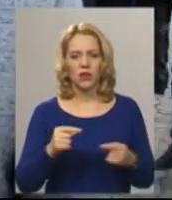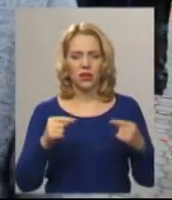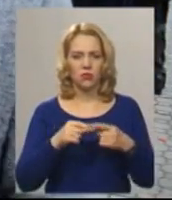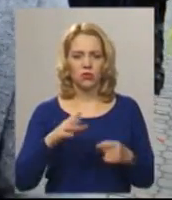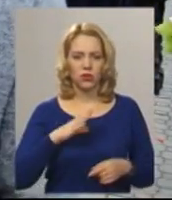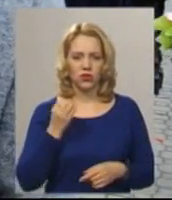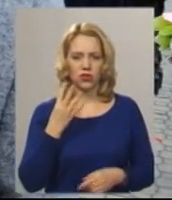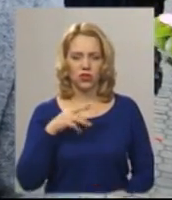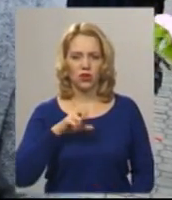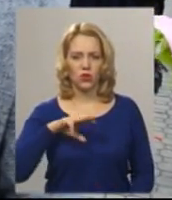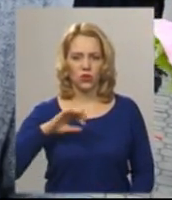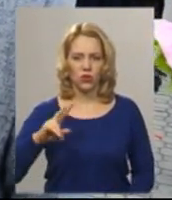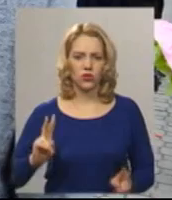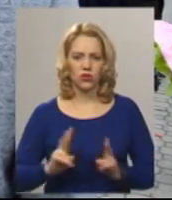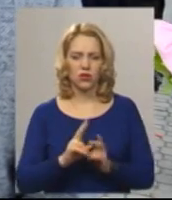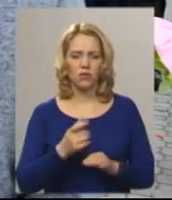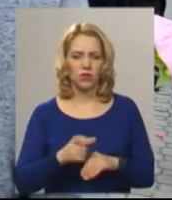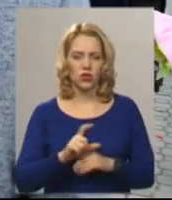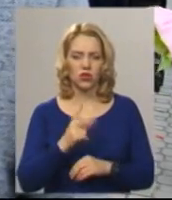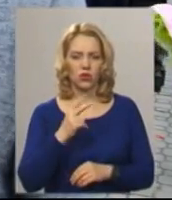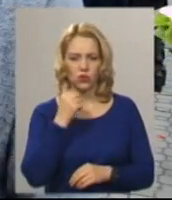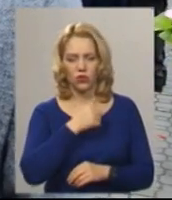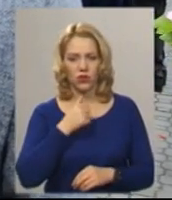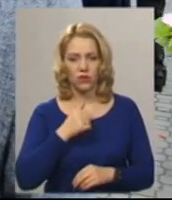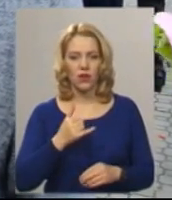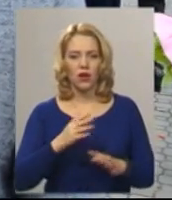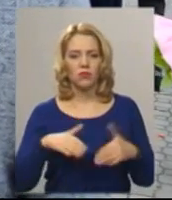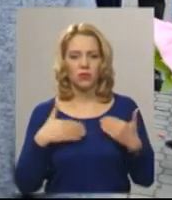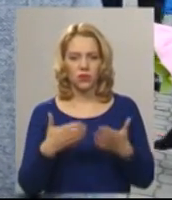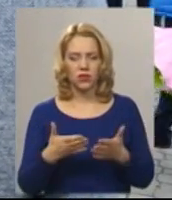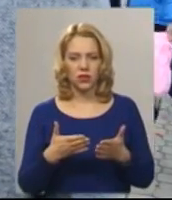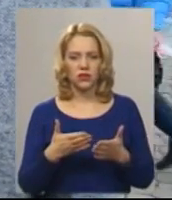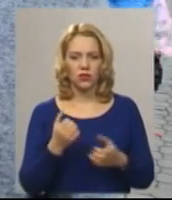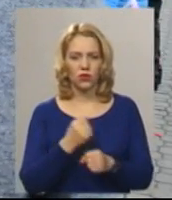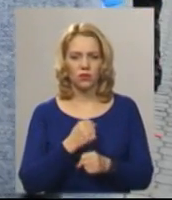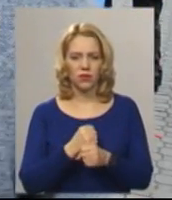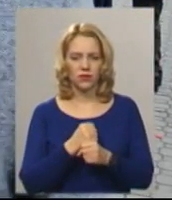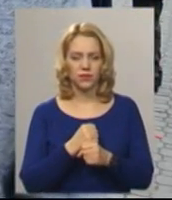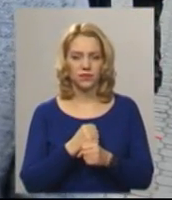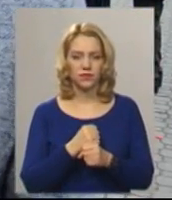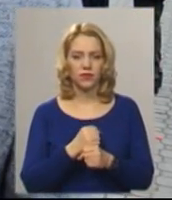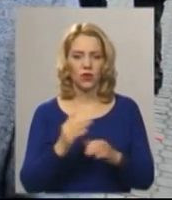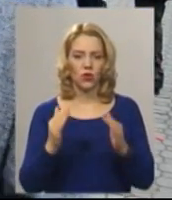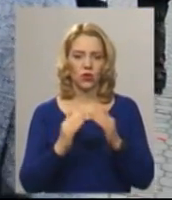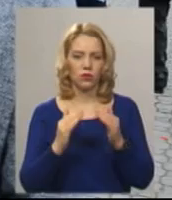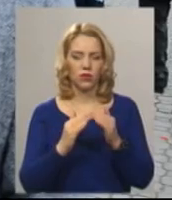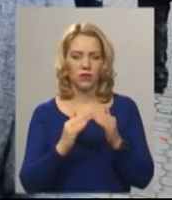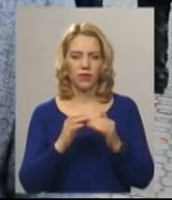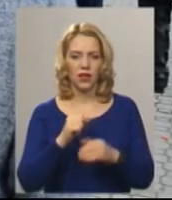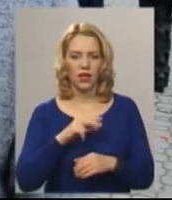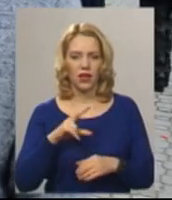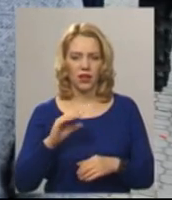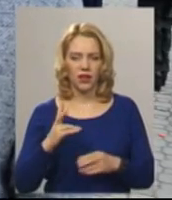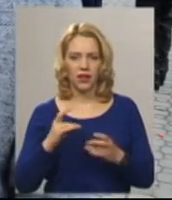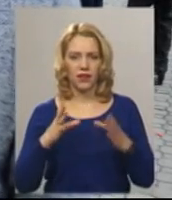14 лютого. Зустрічаємося більше 3 років. Пропозицію робив вдома, але на